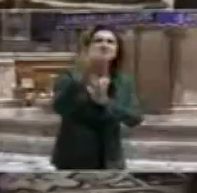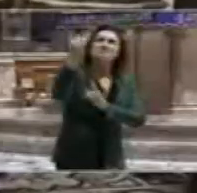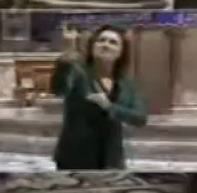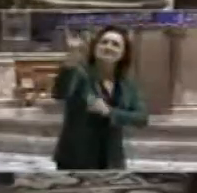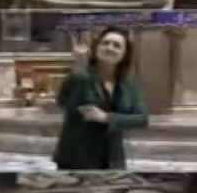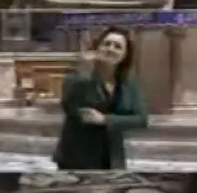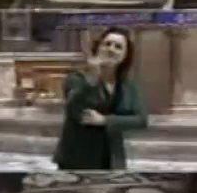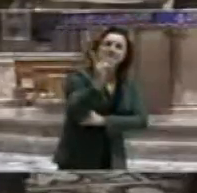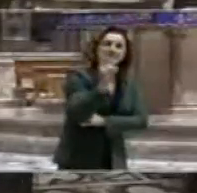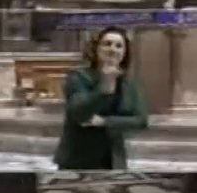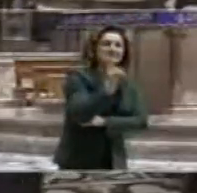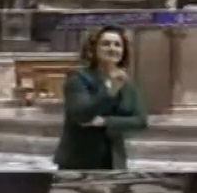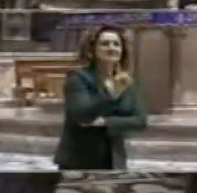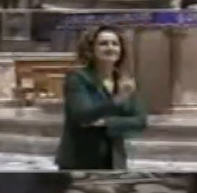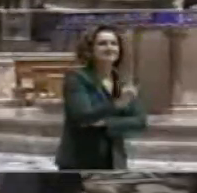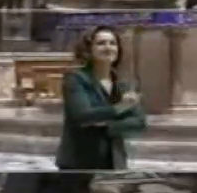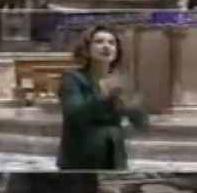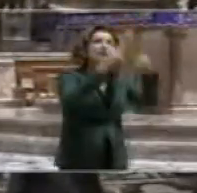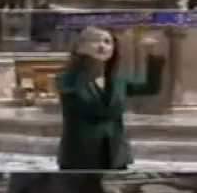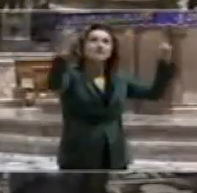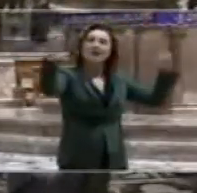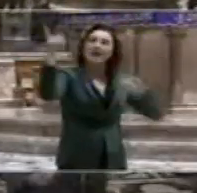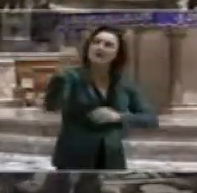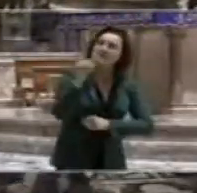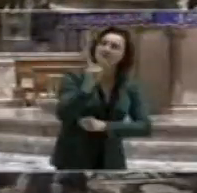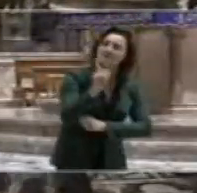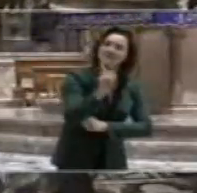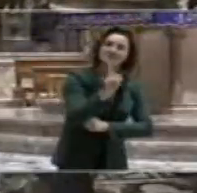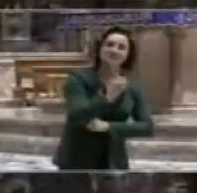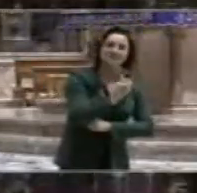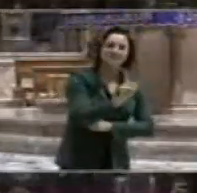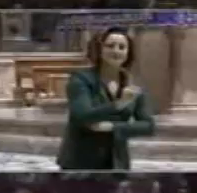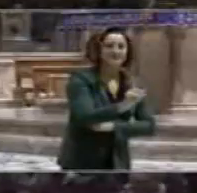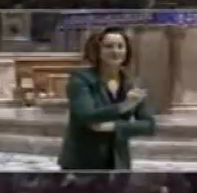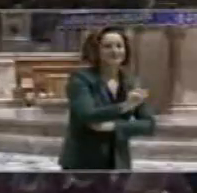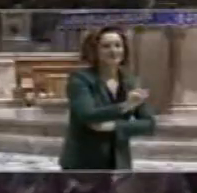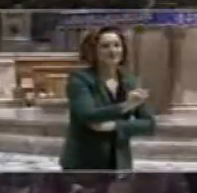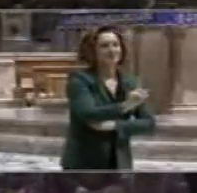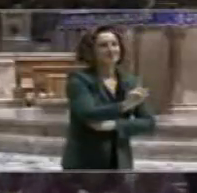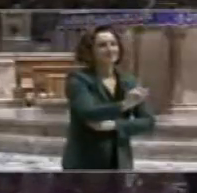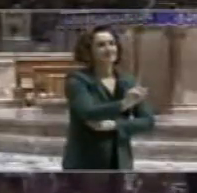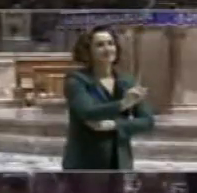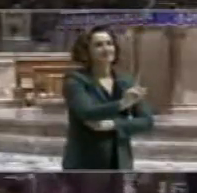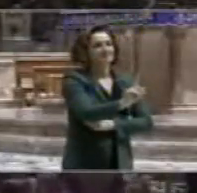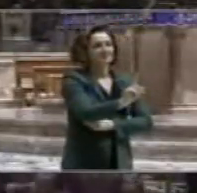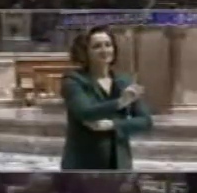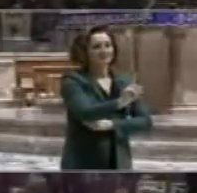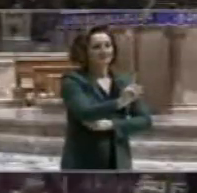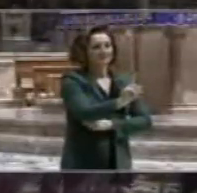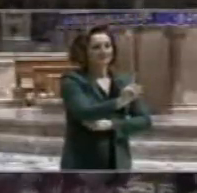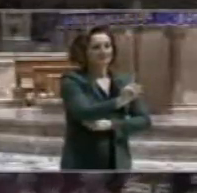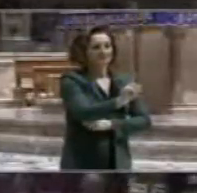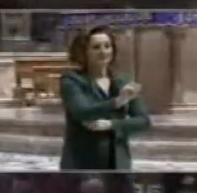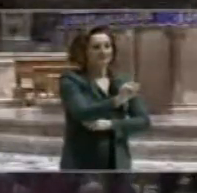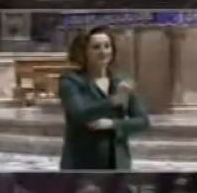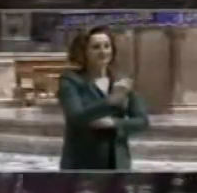andare, vivendo le situazioni come occasioni di testimonianza. In Duomo si celebra l'inizio dell'avvento ambrosiano e l'arcivescovo,